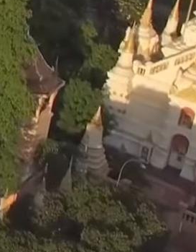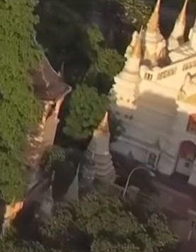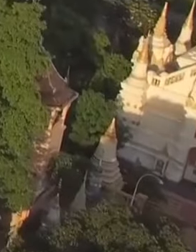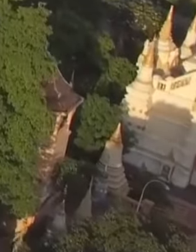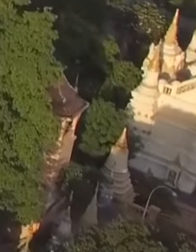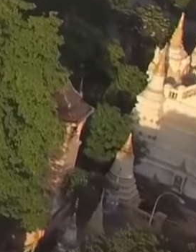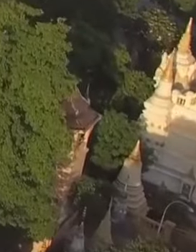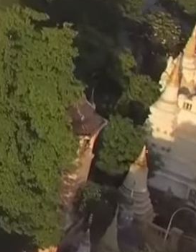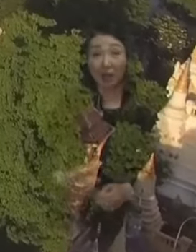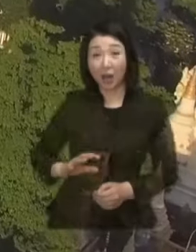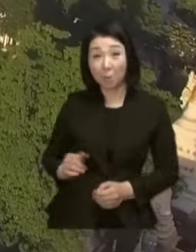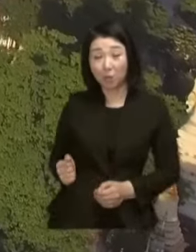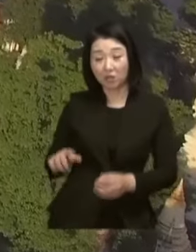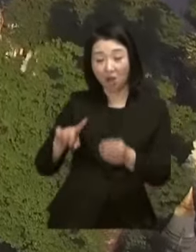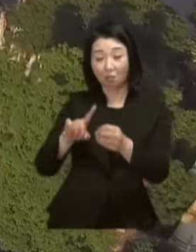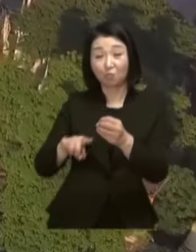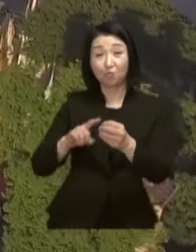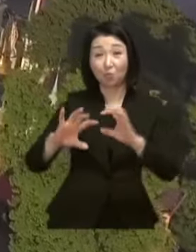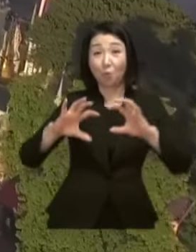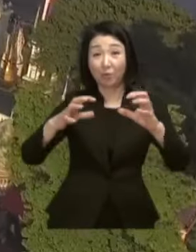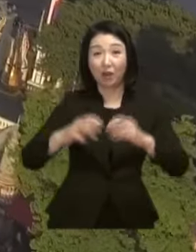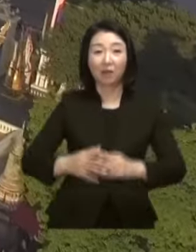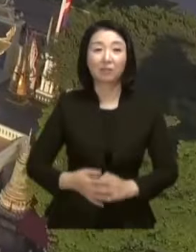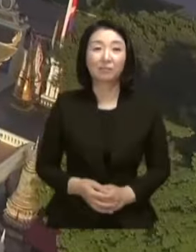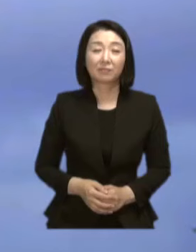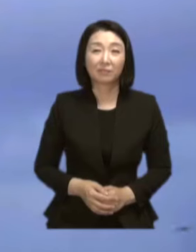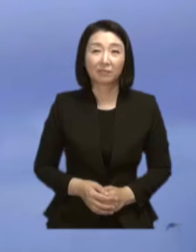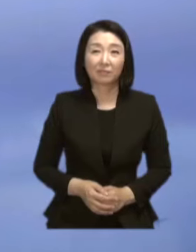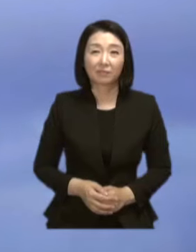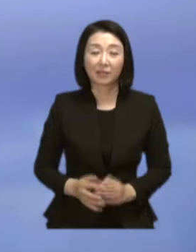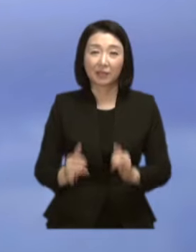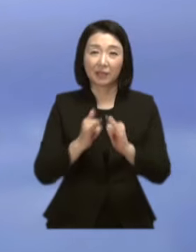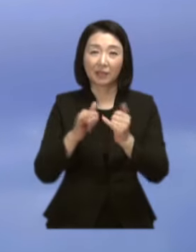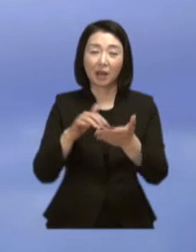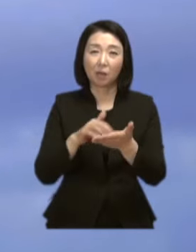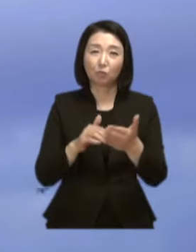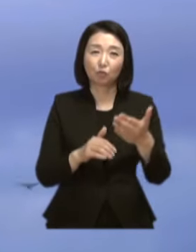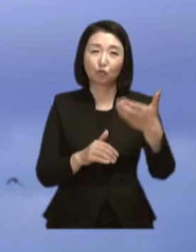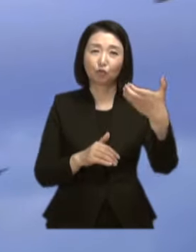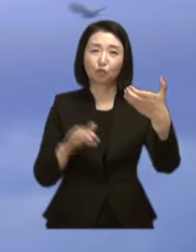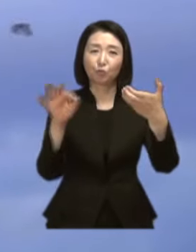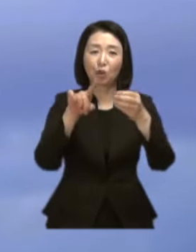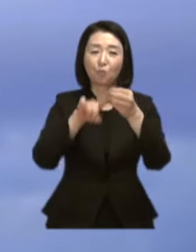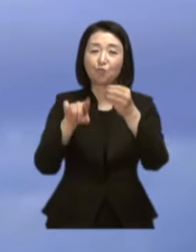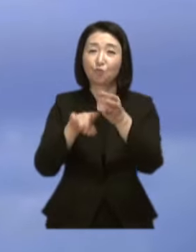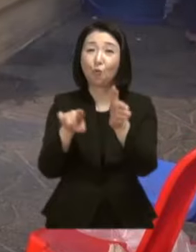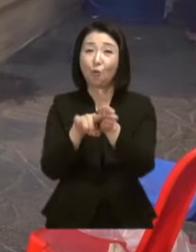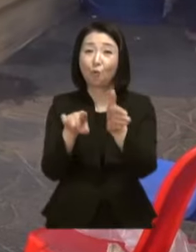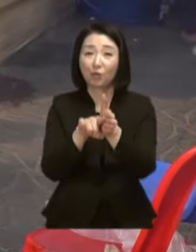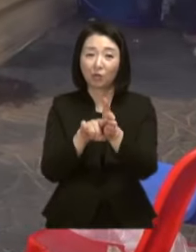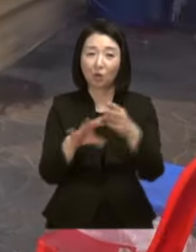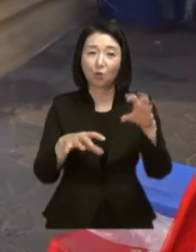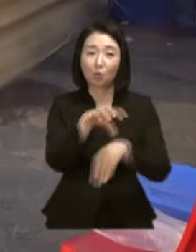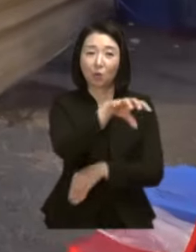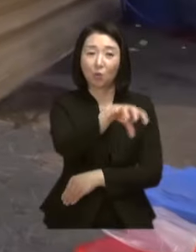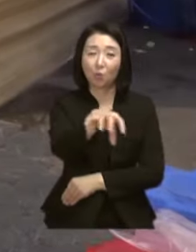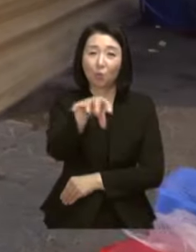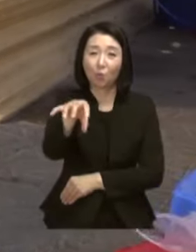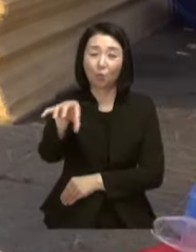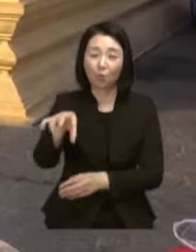불교가 국교인 캄보디아. 인구의 95%가 불교이기에 동네 곳곳에서 사원들과 이곳을